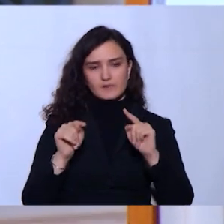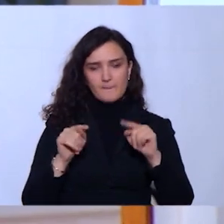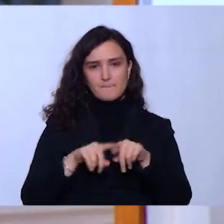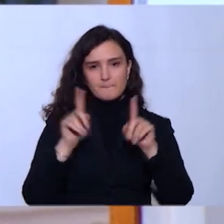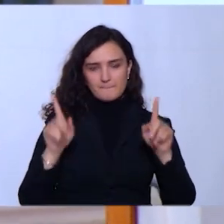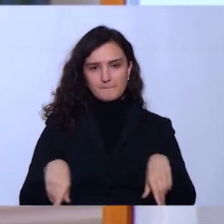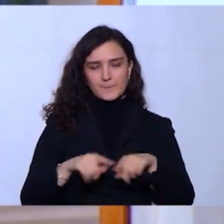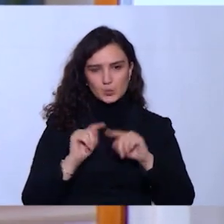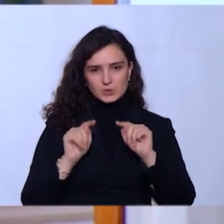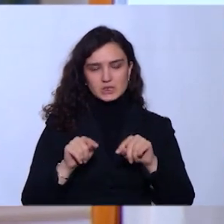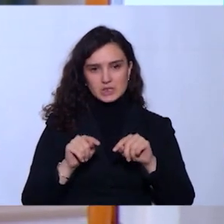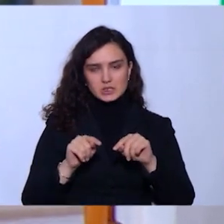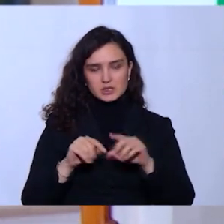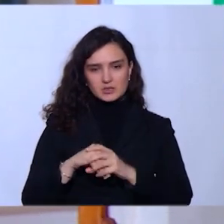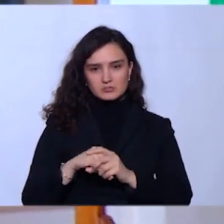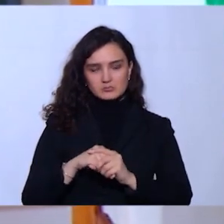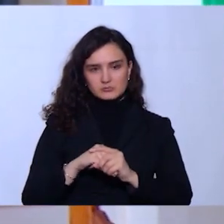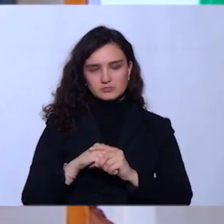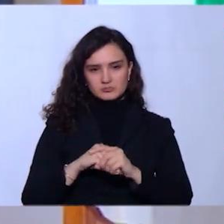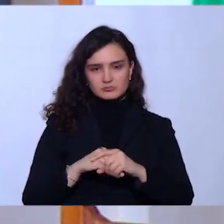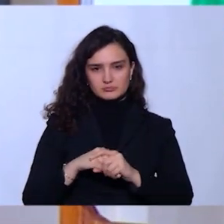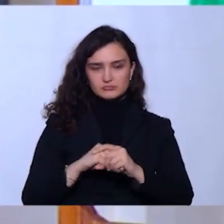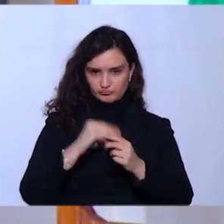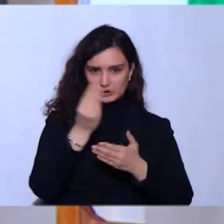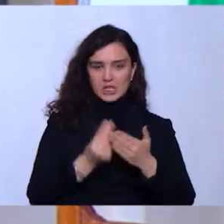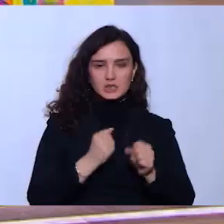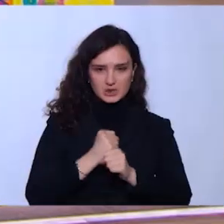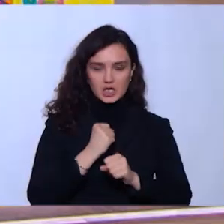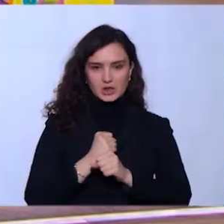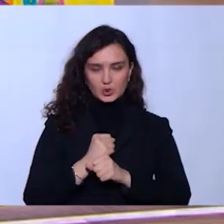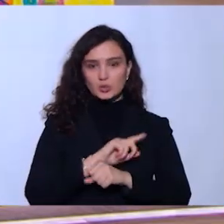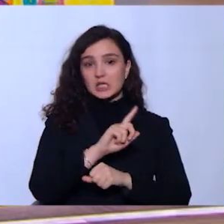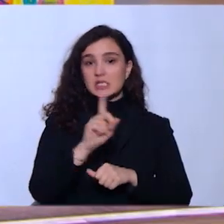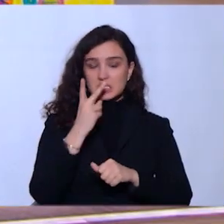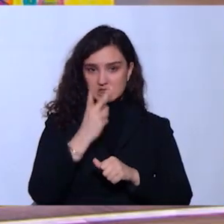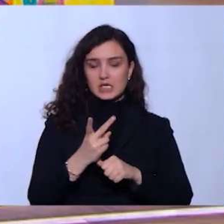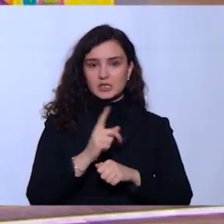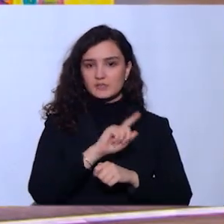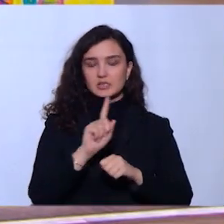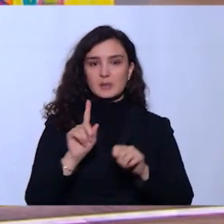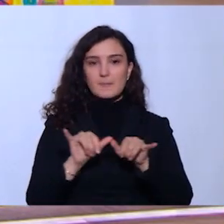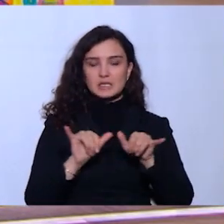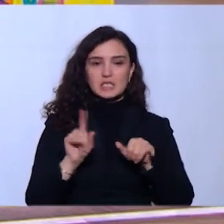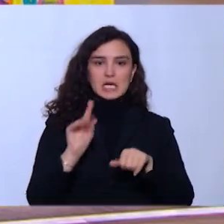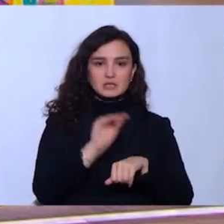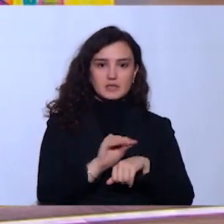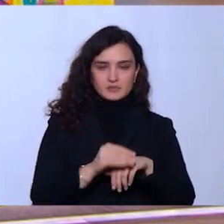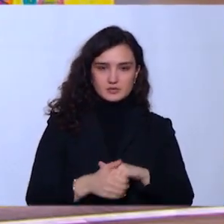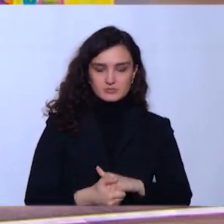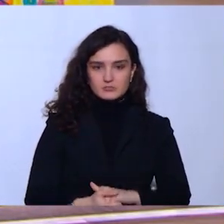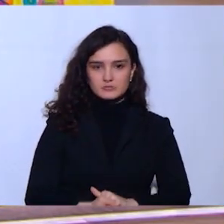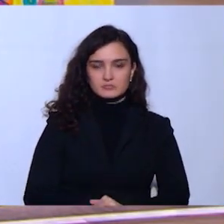და ფურცელზე ფანქრით ჩანახატებს გააკეთებთ, რასაც ხედავთ რადეს მაგიდაზე.